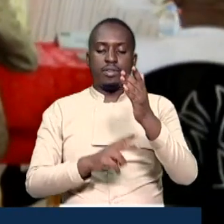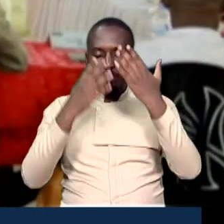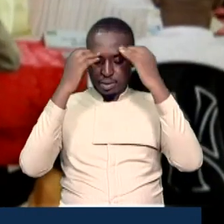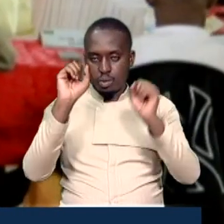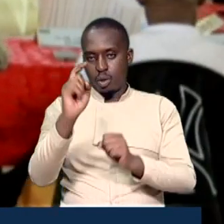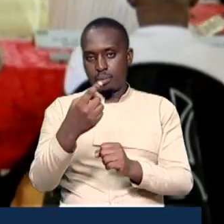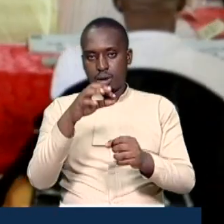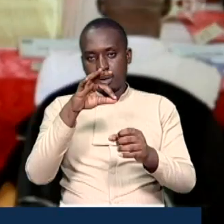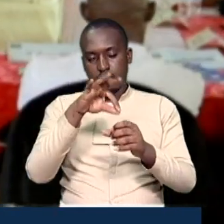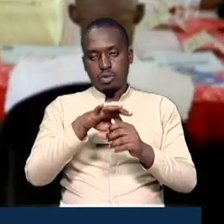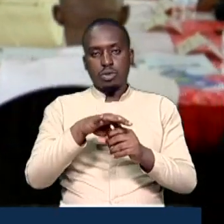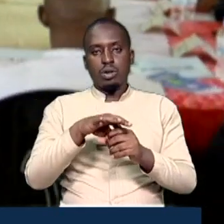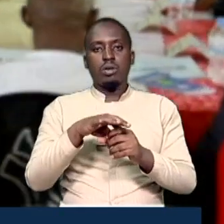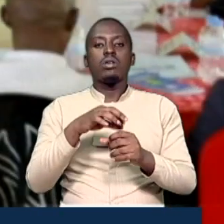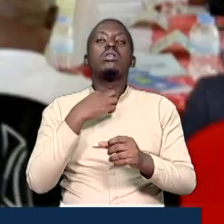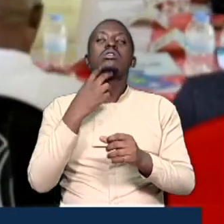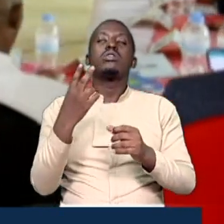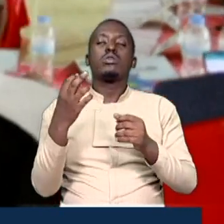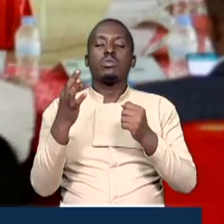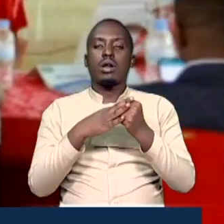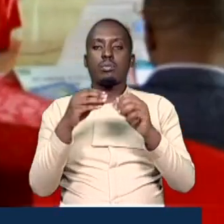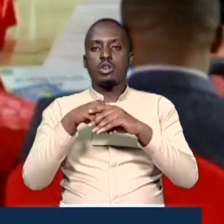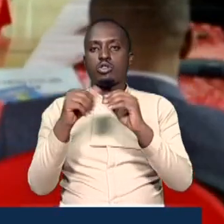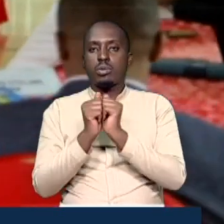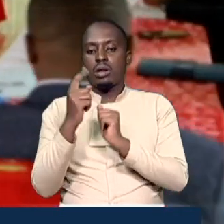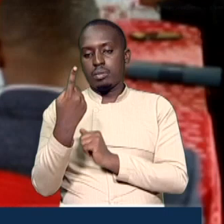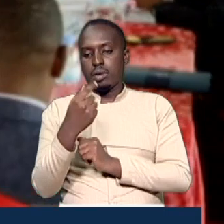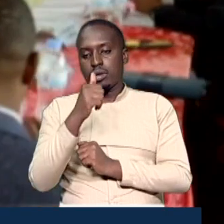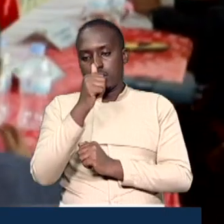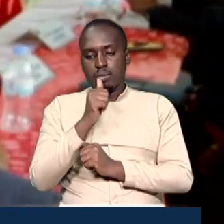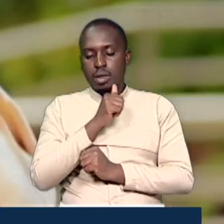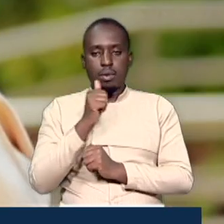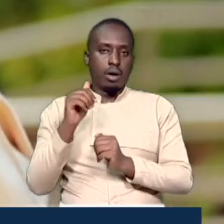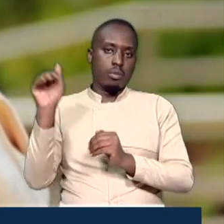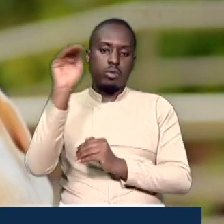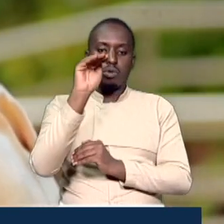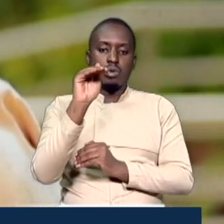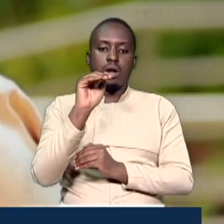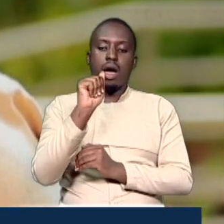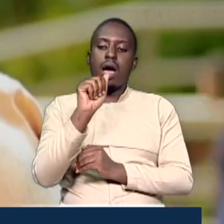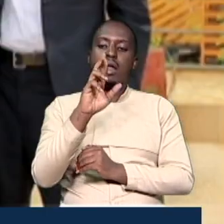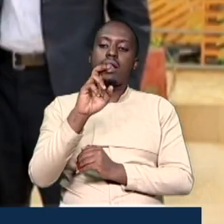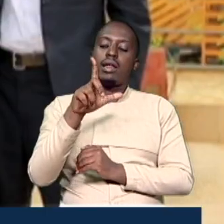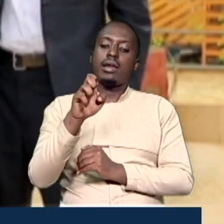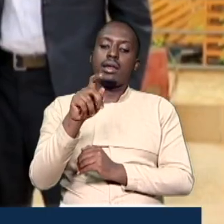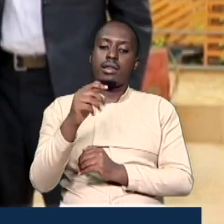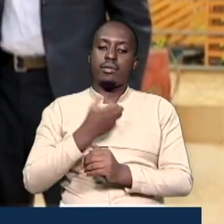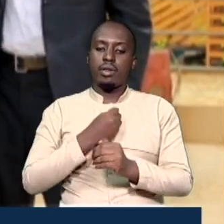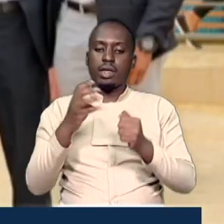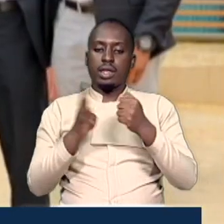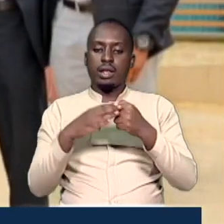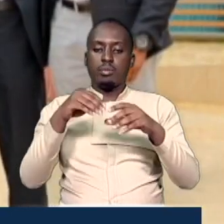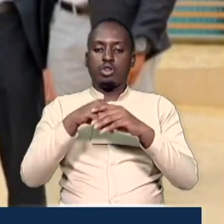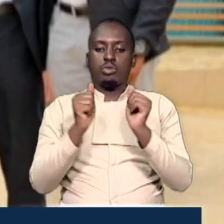n'amajwi 8 kuri 11. Umunyamabanga mukuru hatowe Ruyonza Arlette wagize amajwi